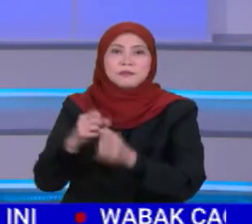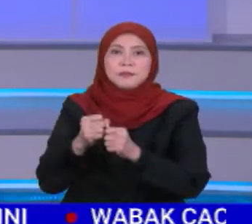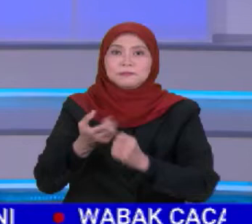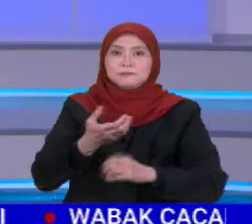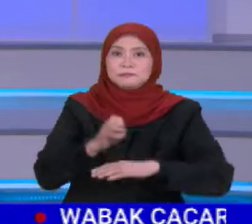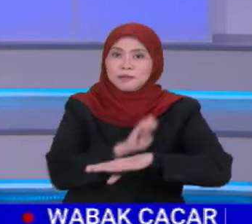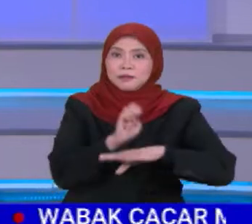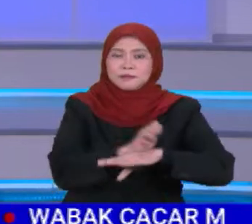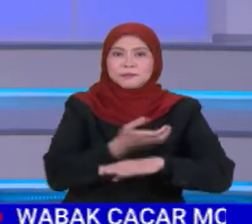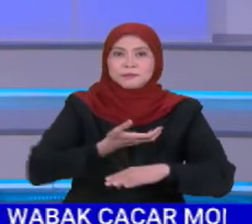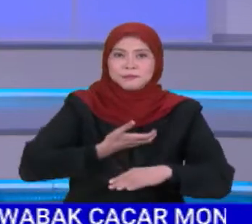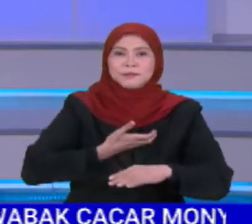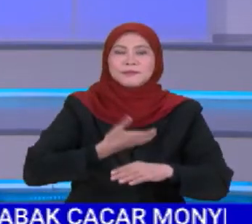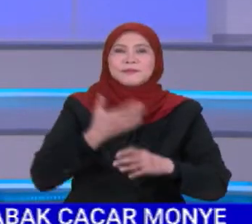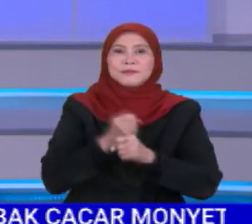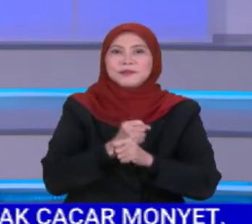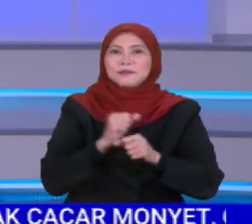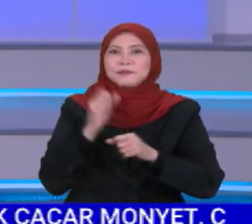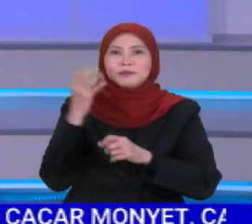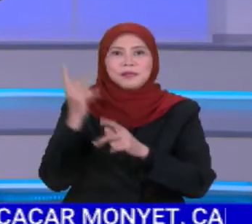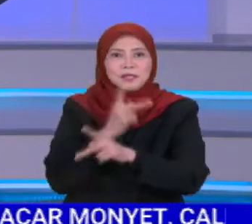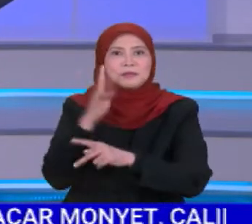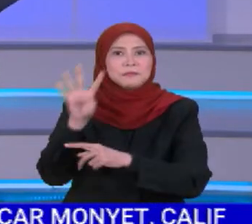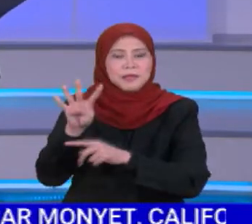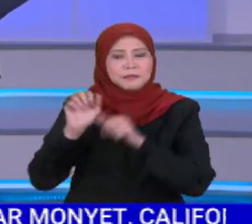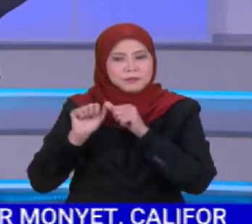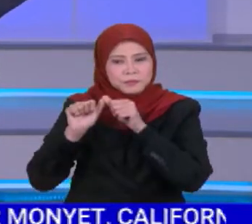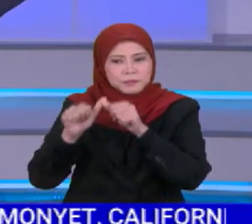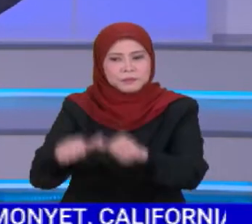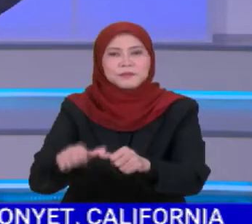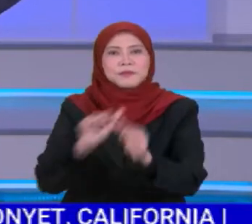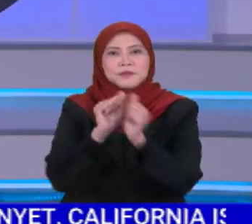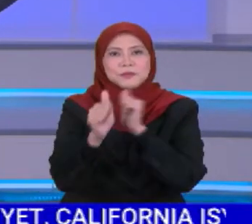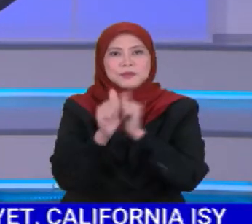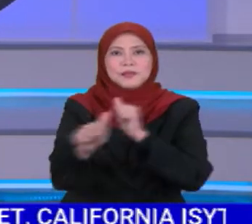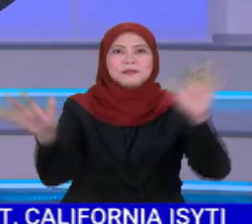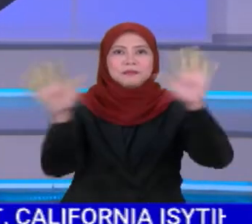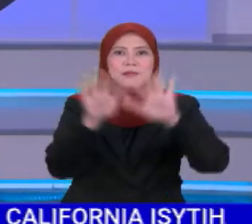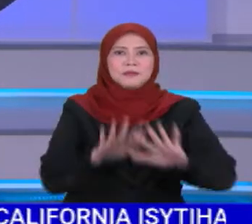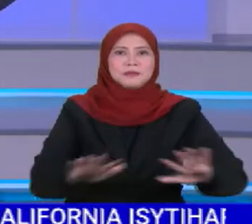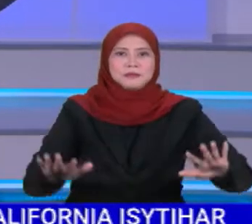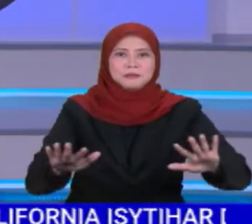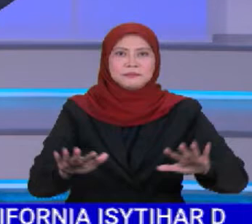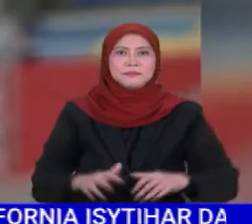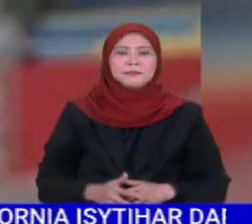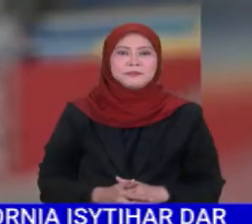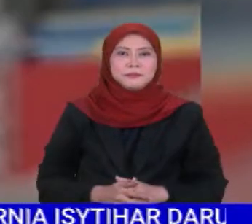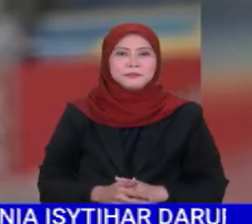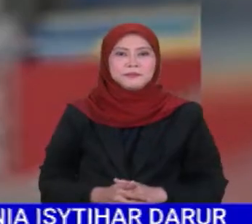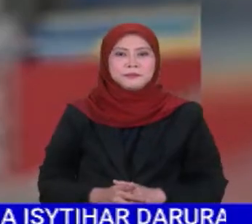pengemas keempat berturut-turut diraih beliau dalam pernyataan sukan para Asian